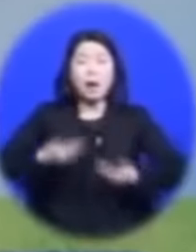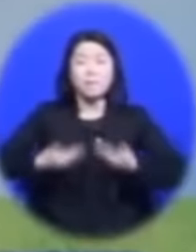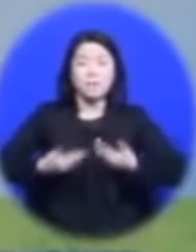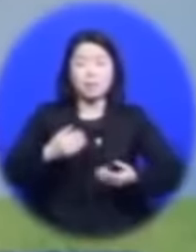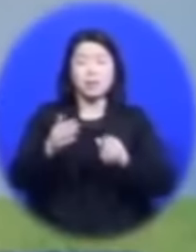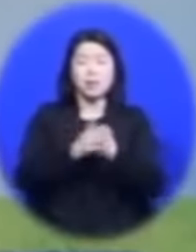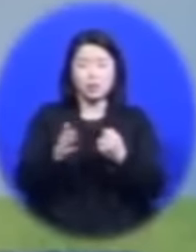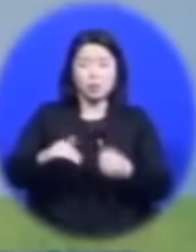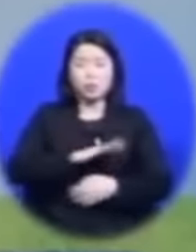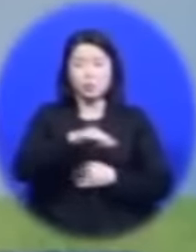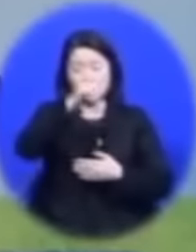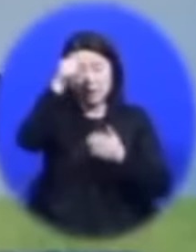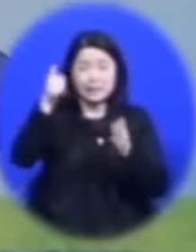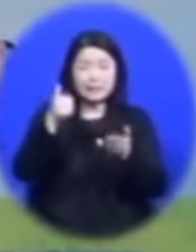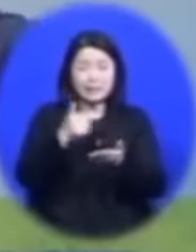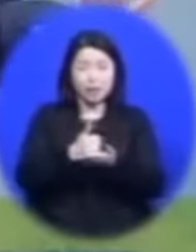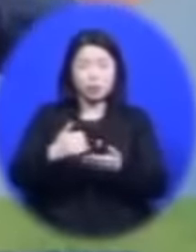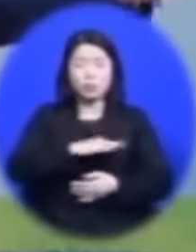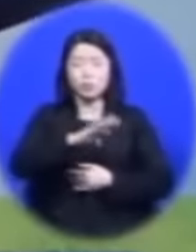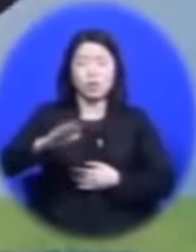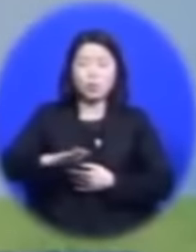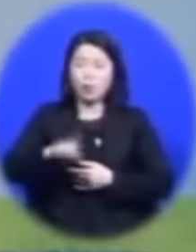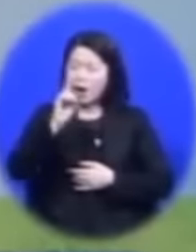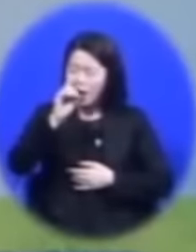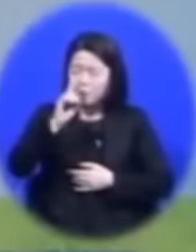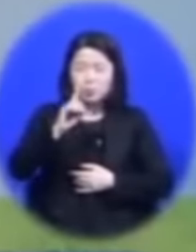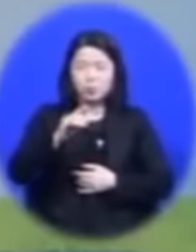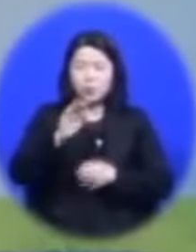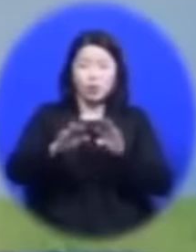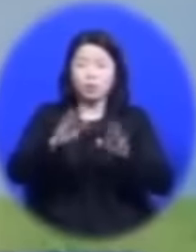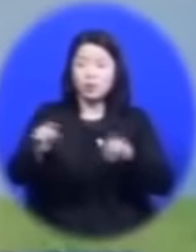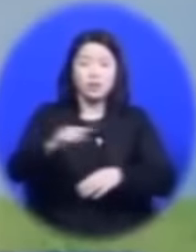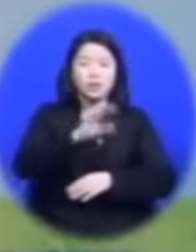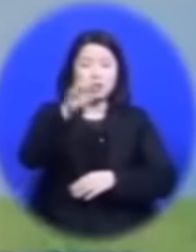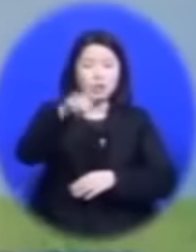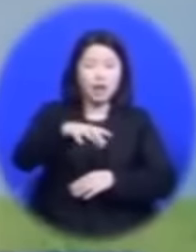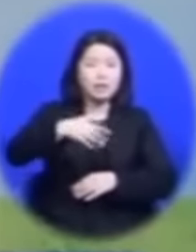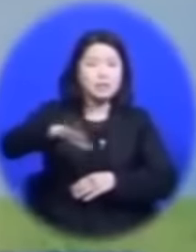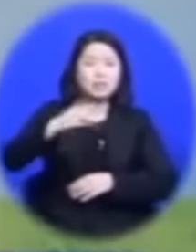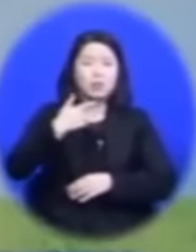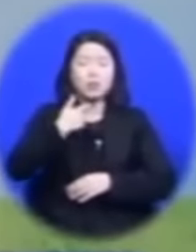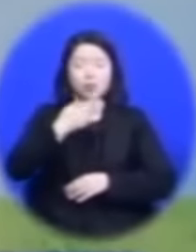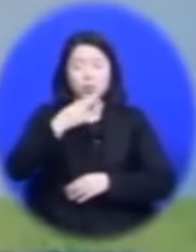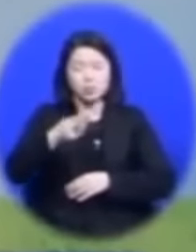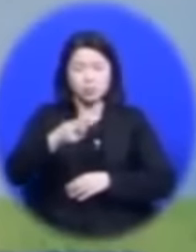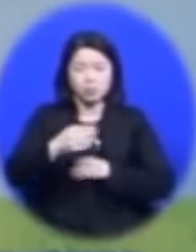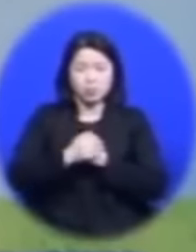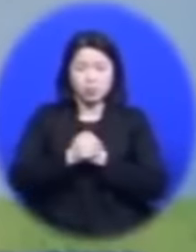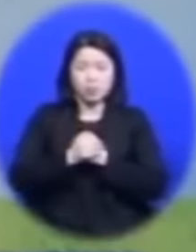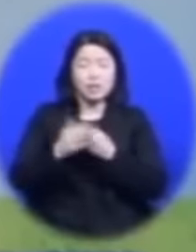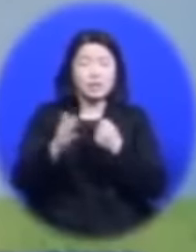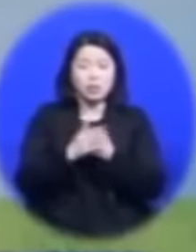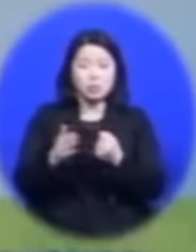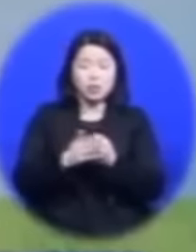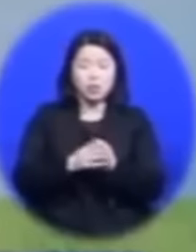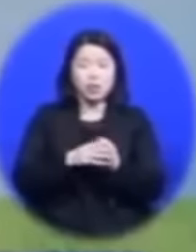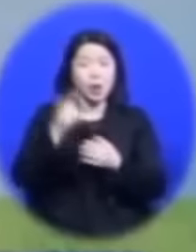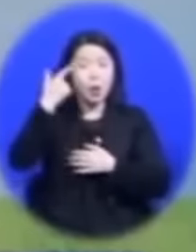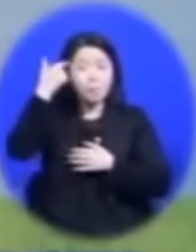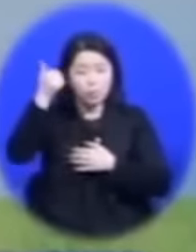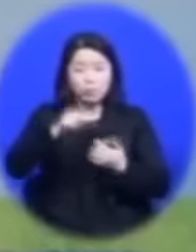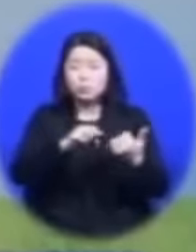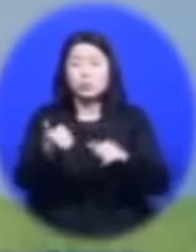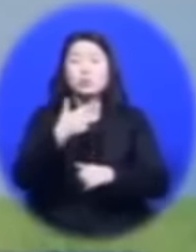바쁘셔서 우리 장로들인 우리하고도 한번 어디를 걸어 다녀보신 적 없잖아요. 목사님